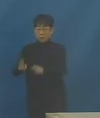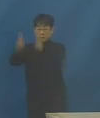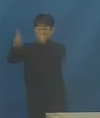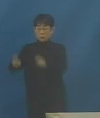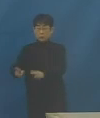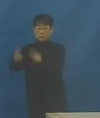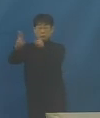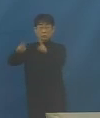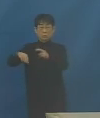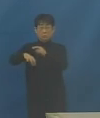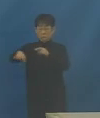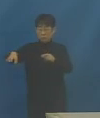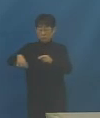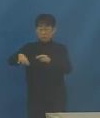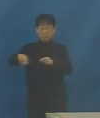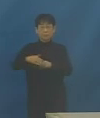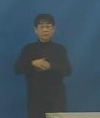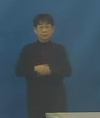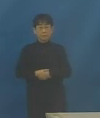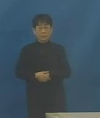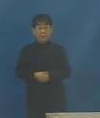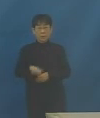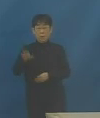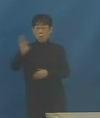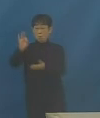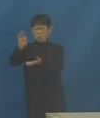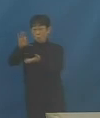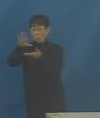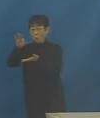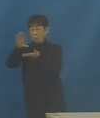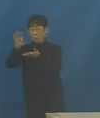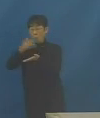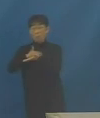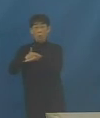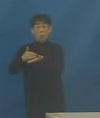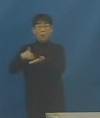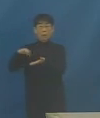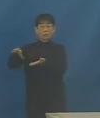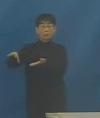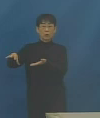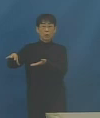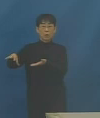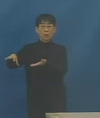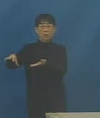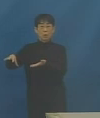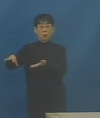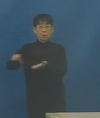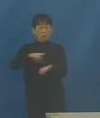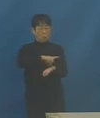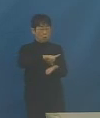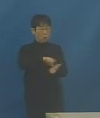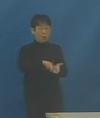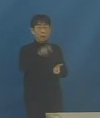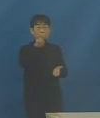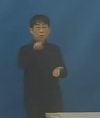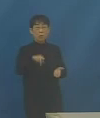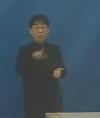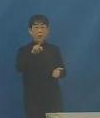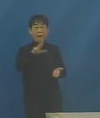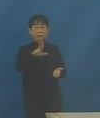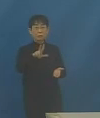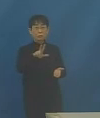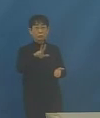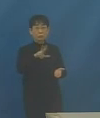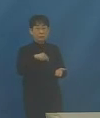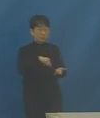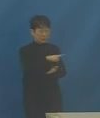aまああの奇形的には儲かる路線えっとそれからローカル線とは実はあのパッケージに